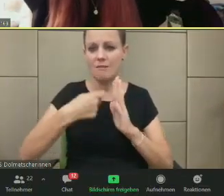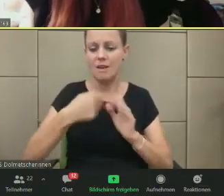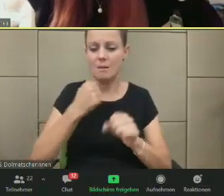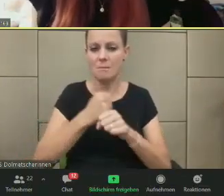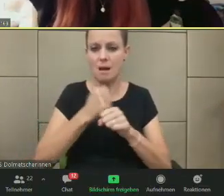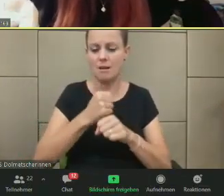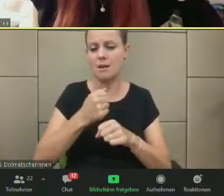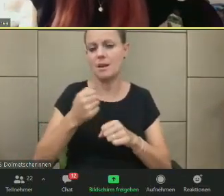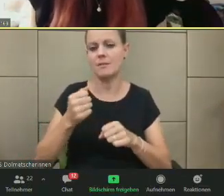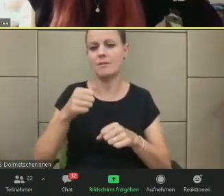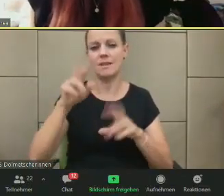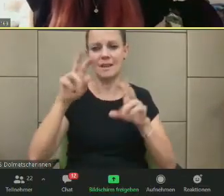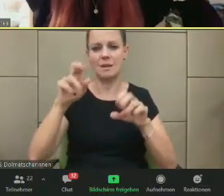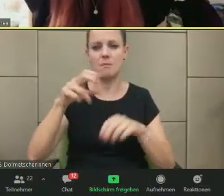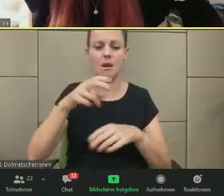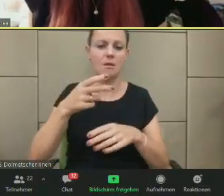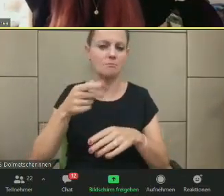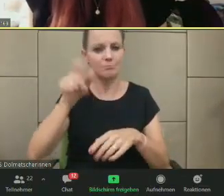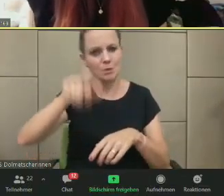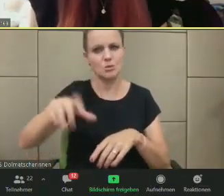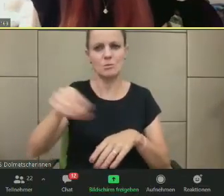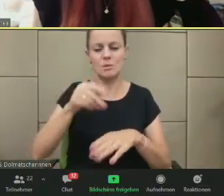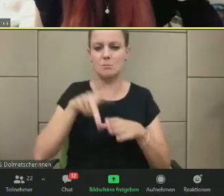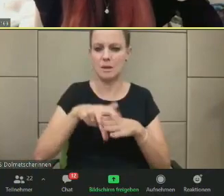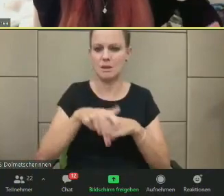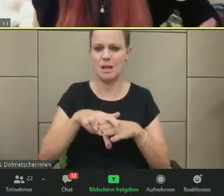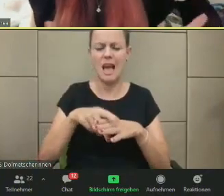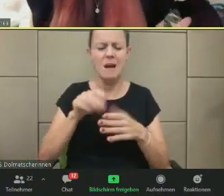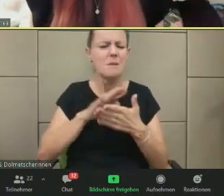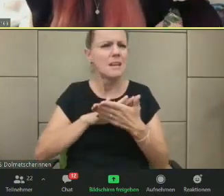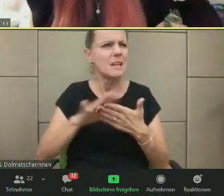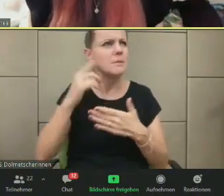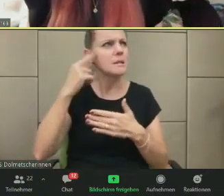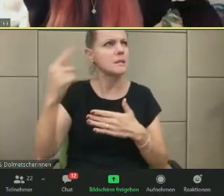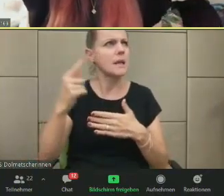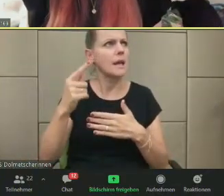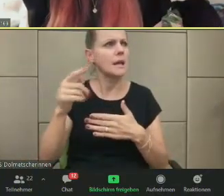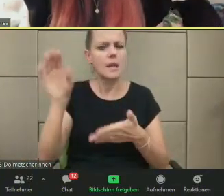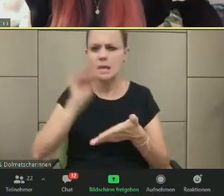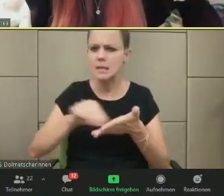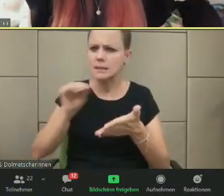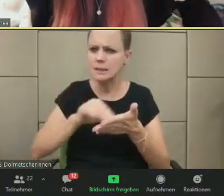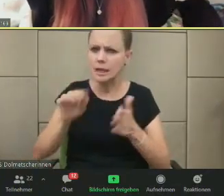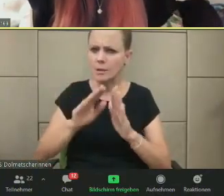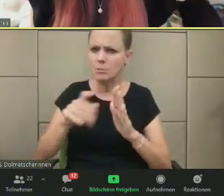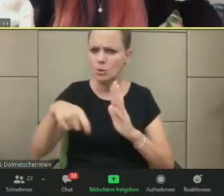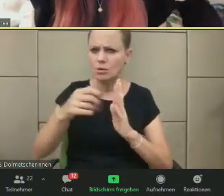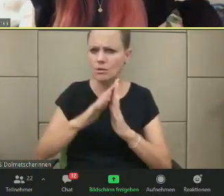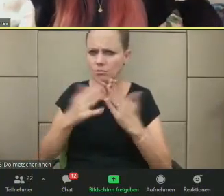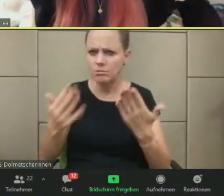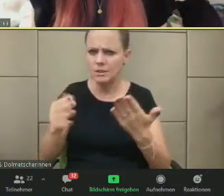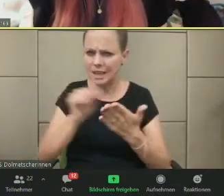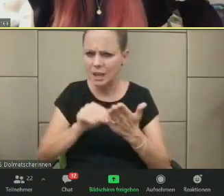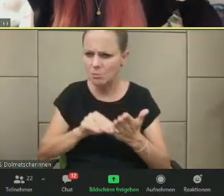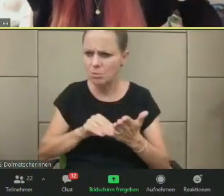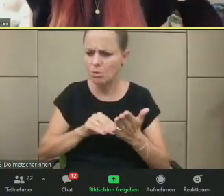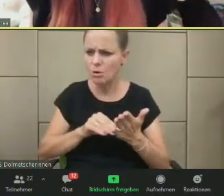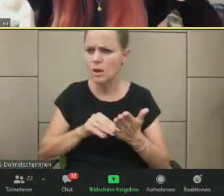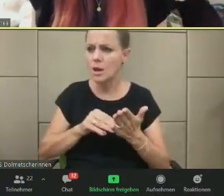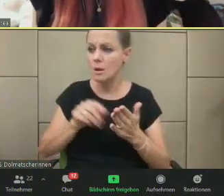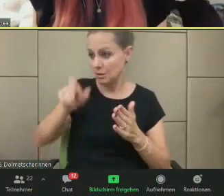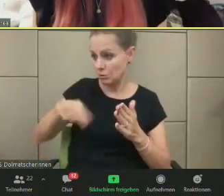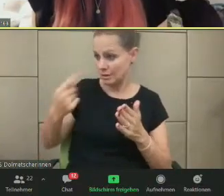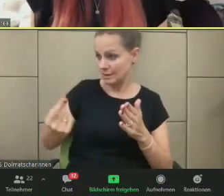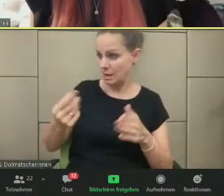Behinderung. Und ich denke nicht einmal dran, Menschen in das Skript und ins Drehbuch mit einzubeziehen, die selbst eine Behinderung haben,